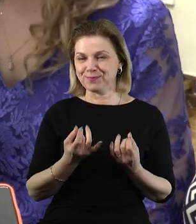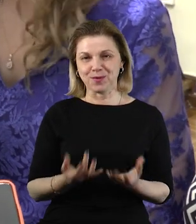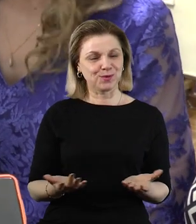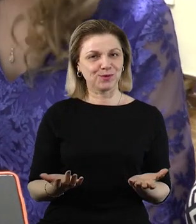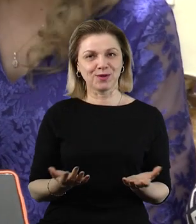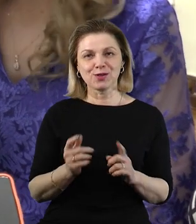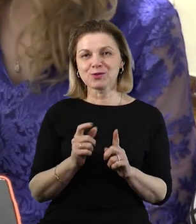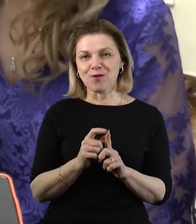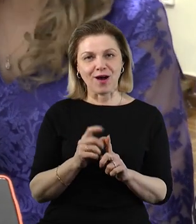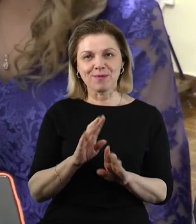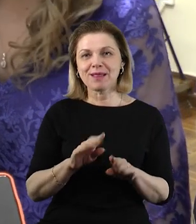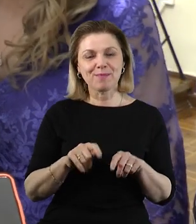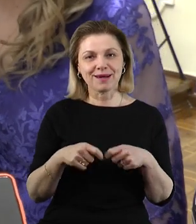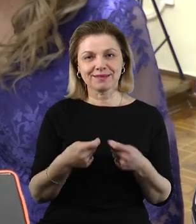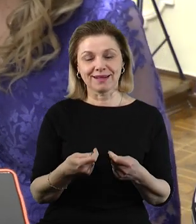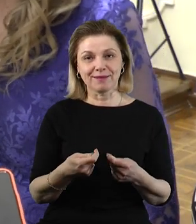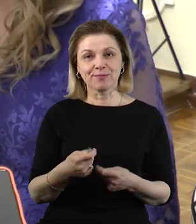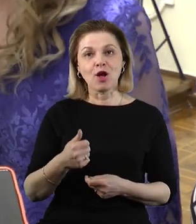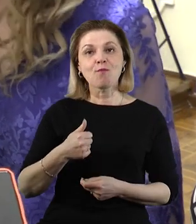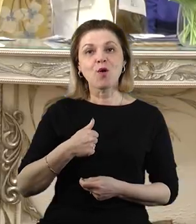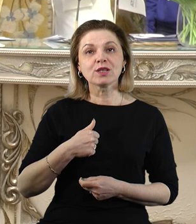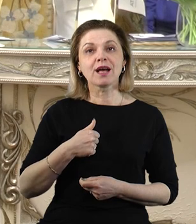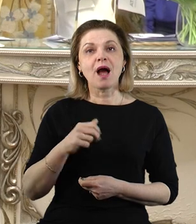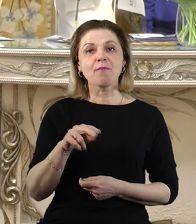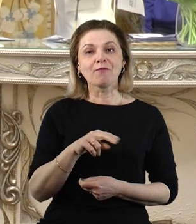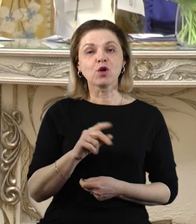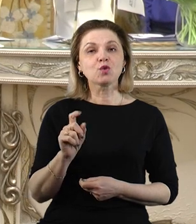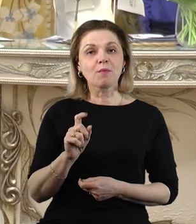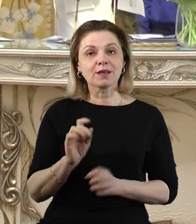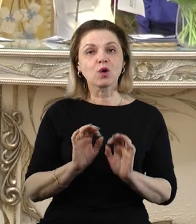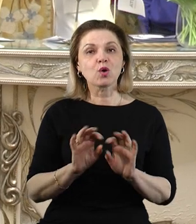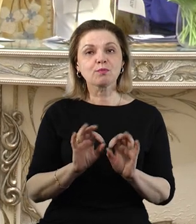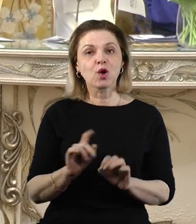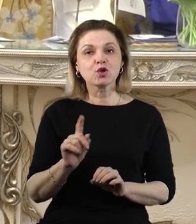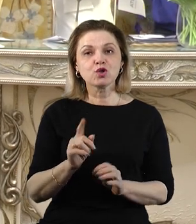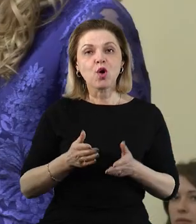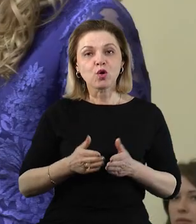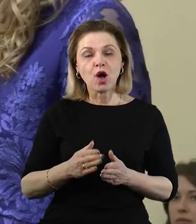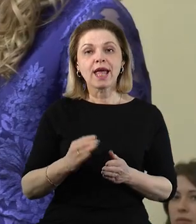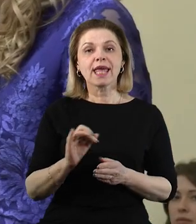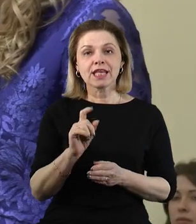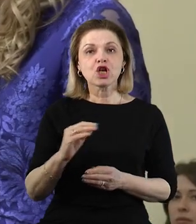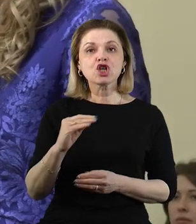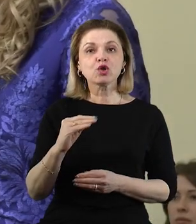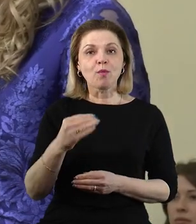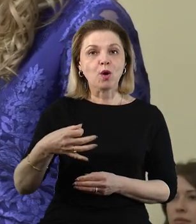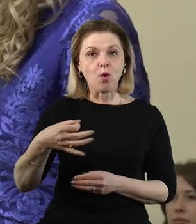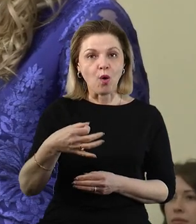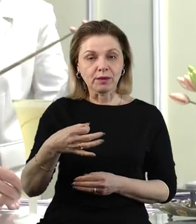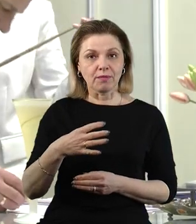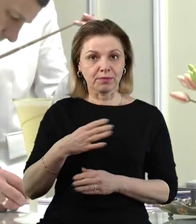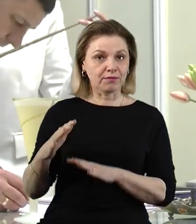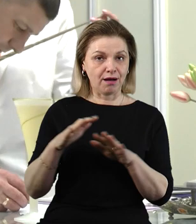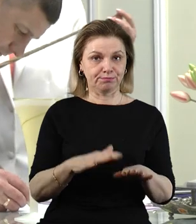просто словами не передати боєць збройних сил України Павло Дзюбенко розповів що родом з Житомирської області прибув